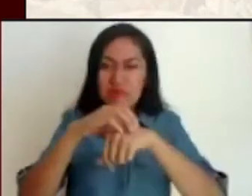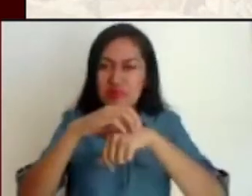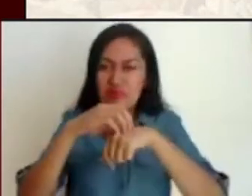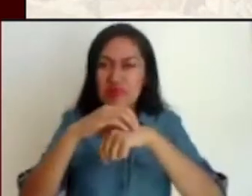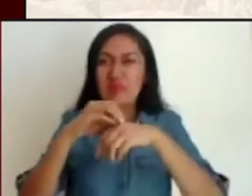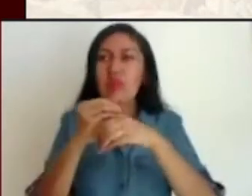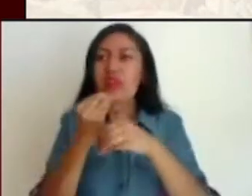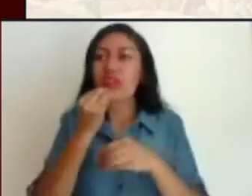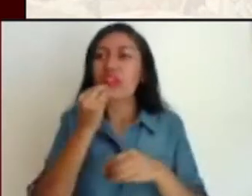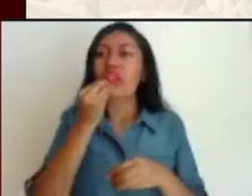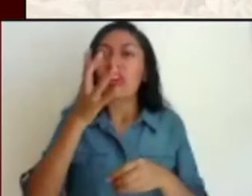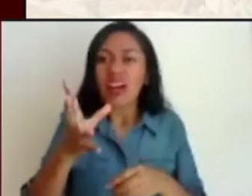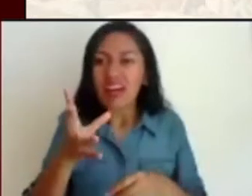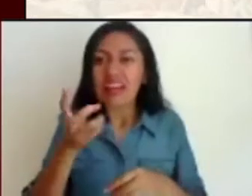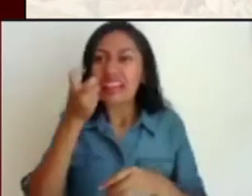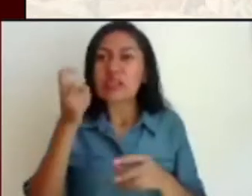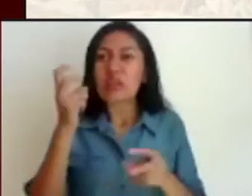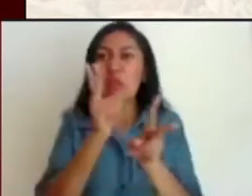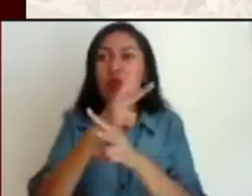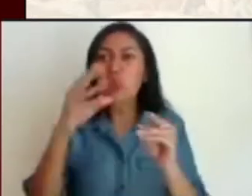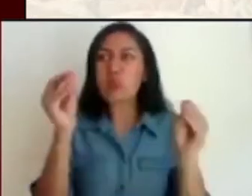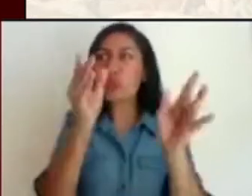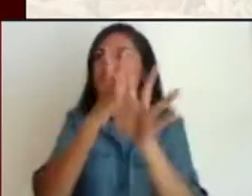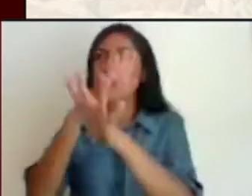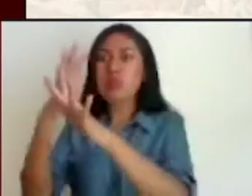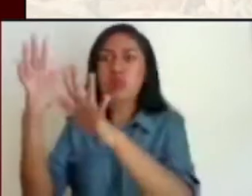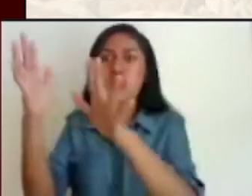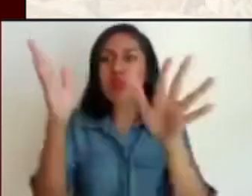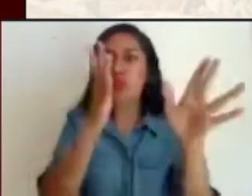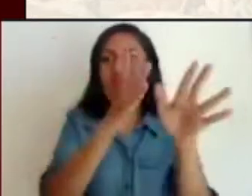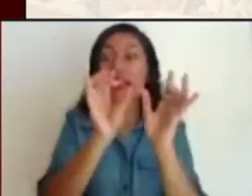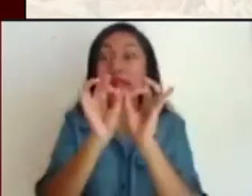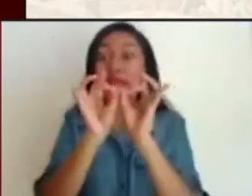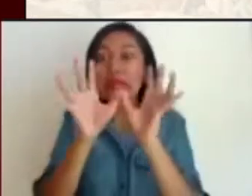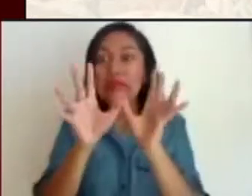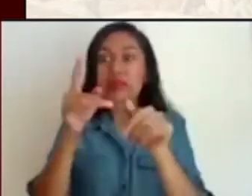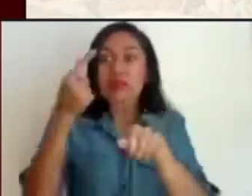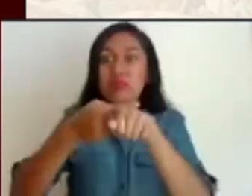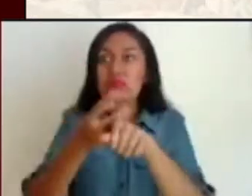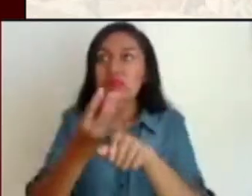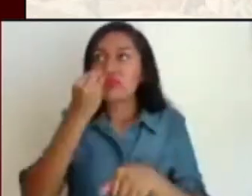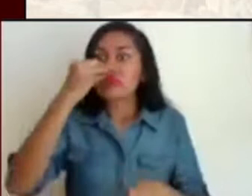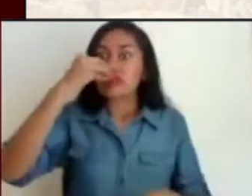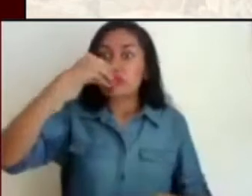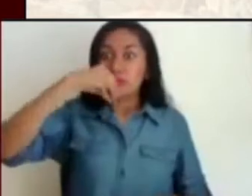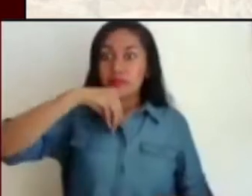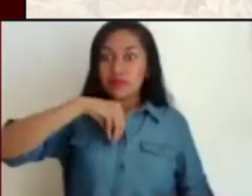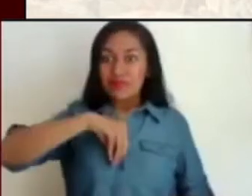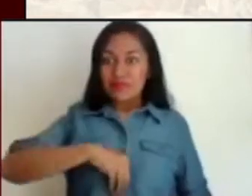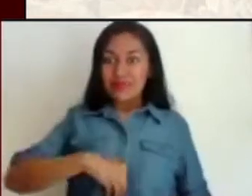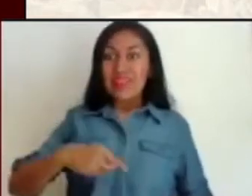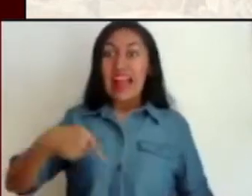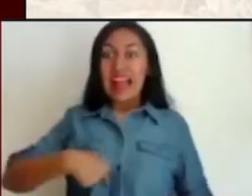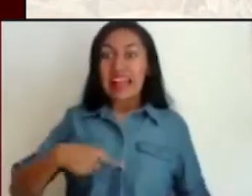por vías respiratorias, provocando las formas pulmonares, formas neumónicas de la peste, generalmente muy graves, mortales en